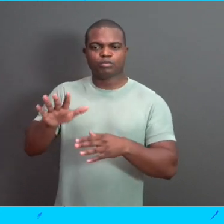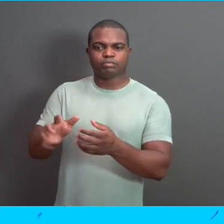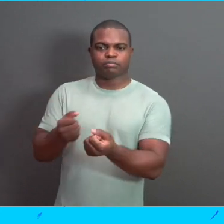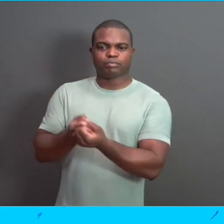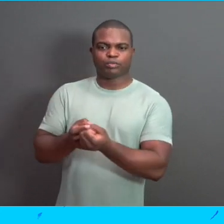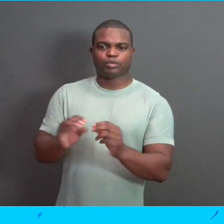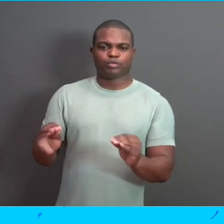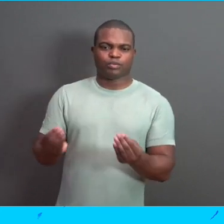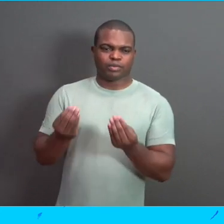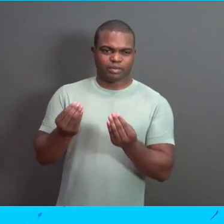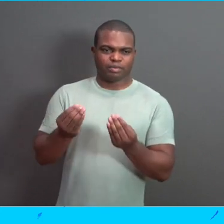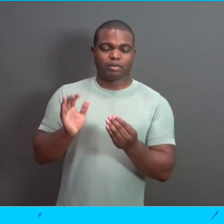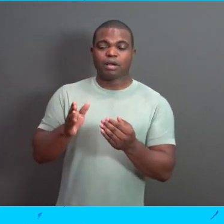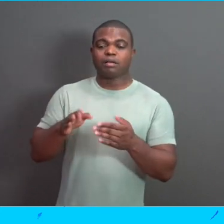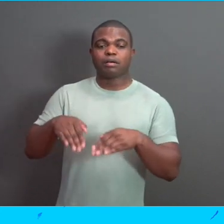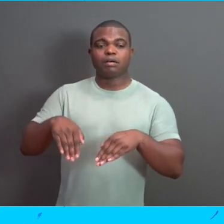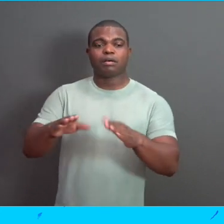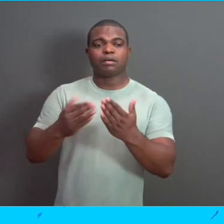sûres